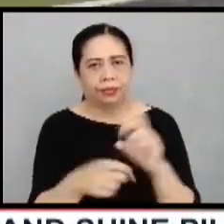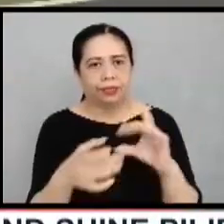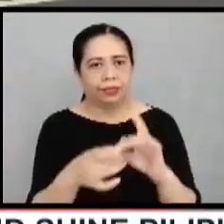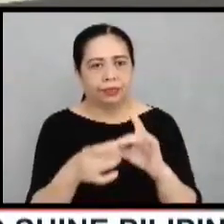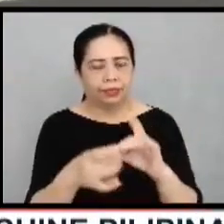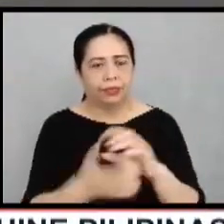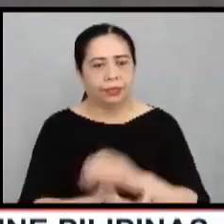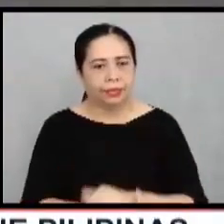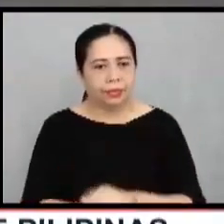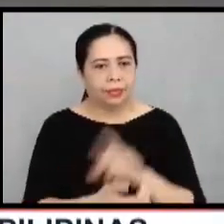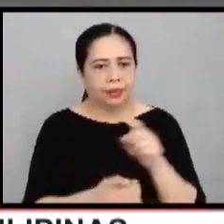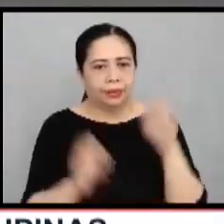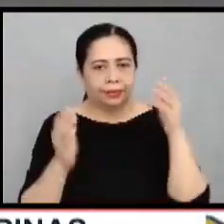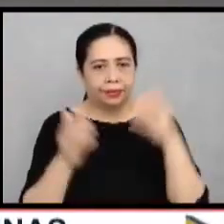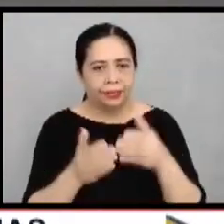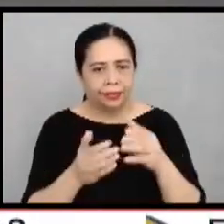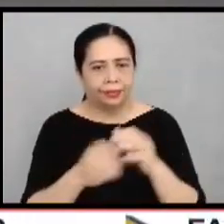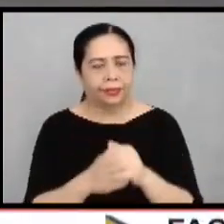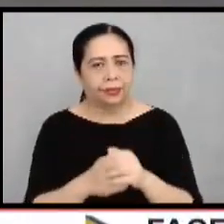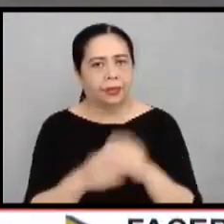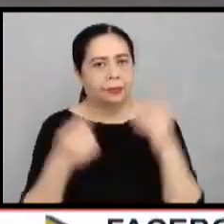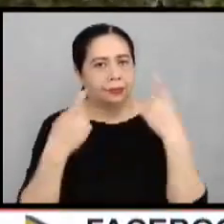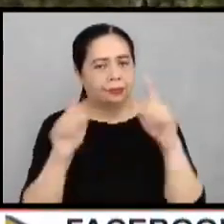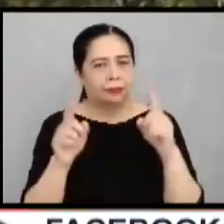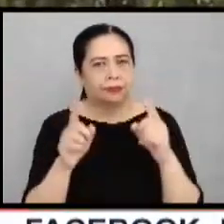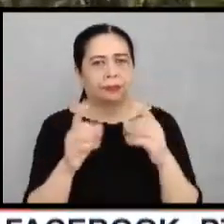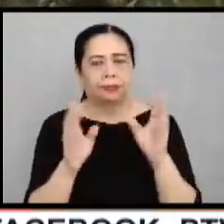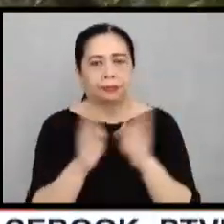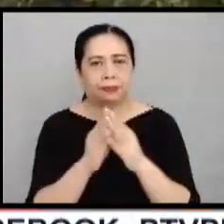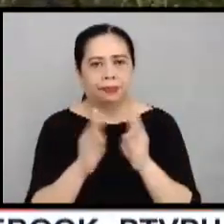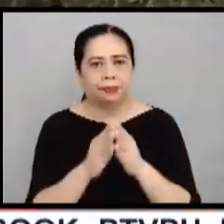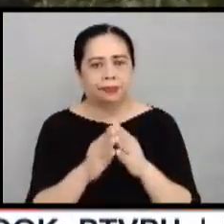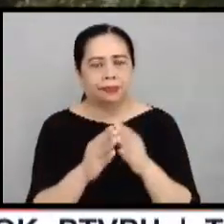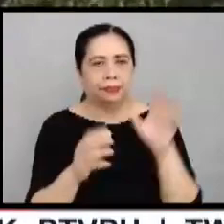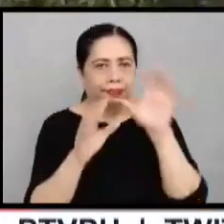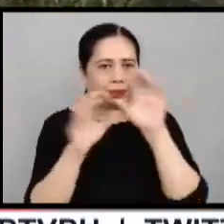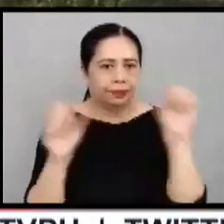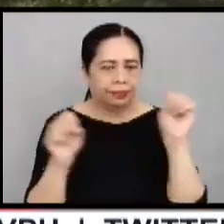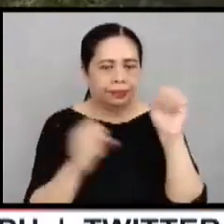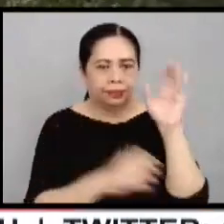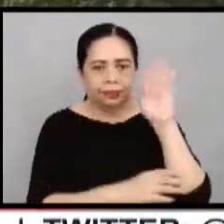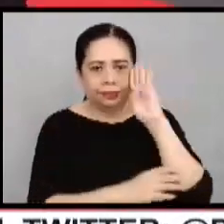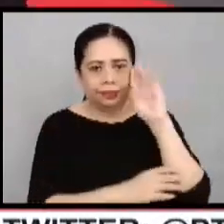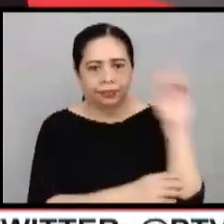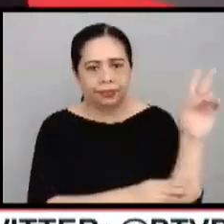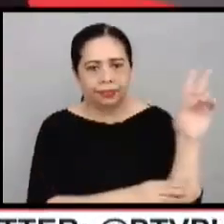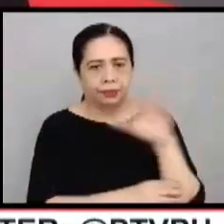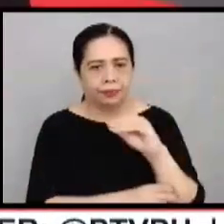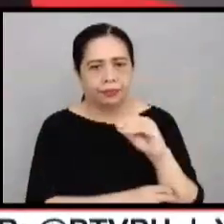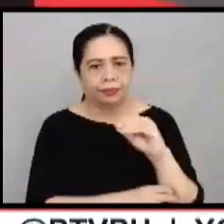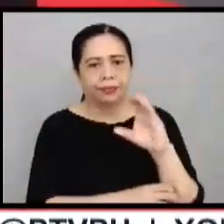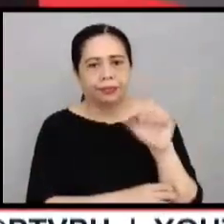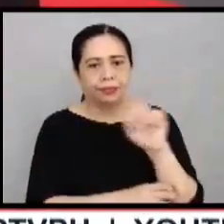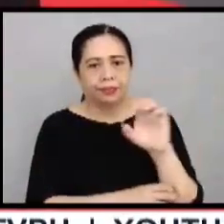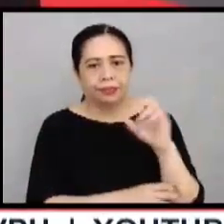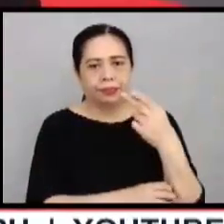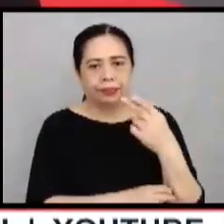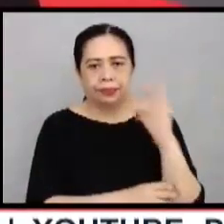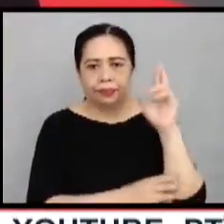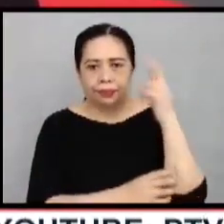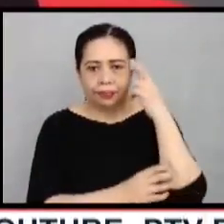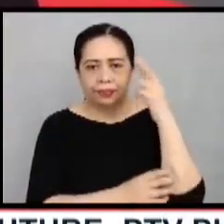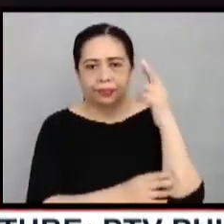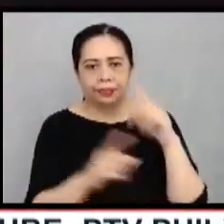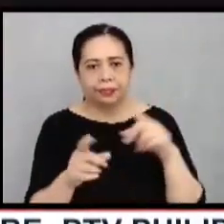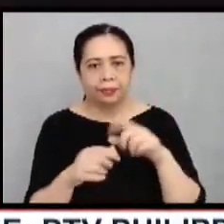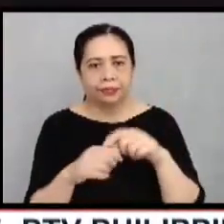Diyan sumentro ang matagumpay na bilateral meeting ni na Pangulong Ferdinand R. Marcos Jr. at Czech Republic Prime Minister Petr